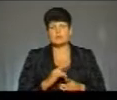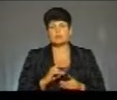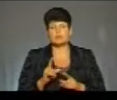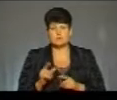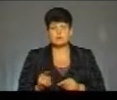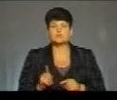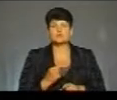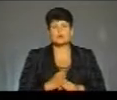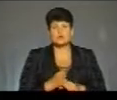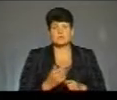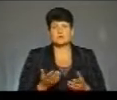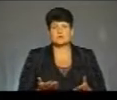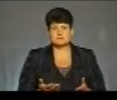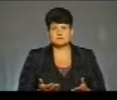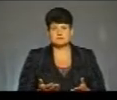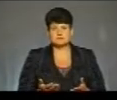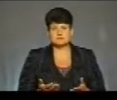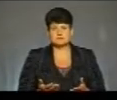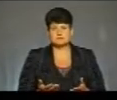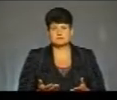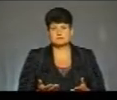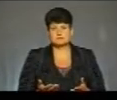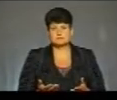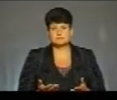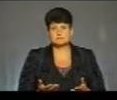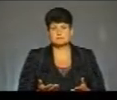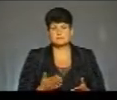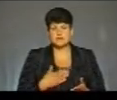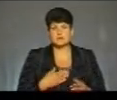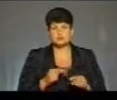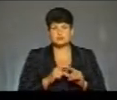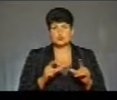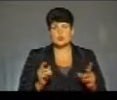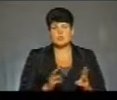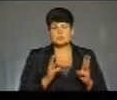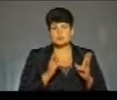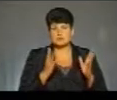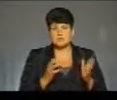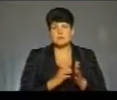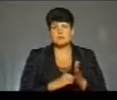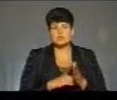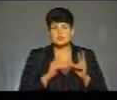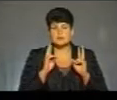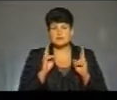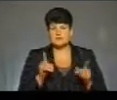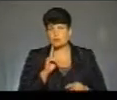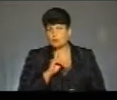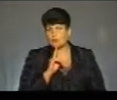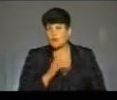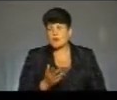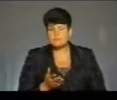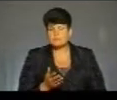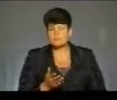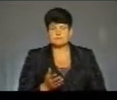що робити. Десь наша школа згоріла, причина невідома поки.